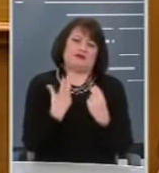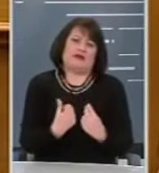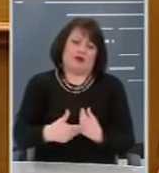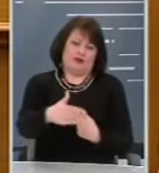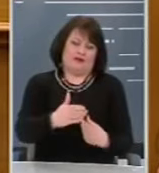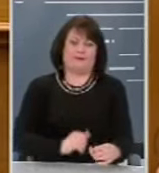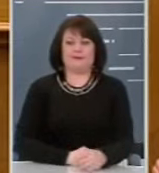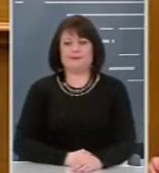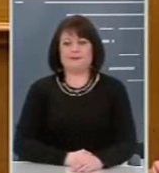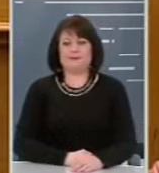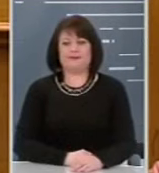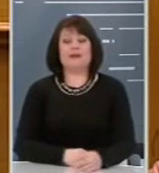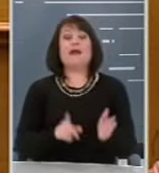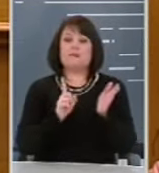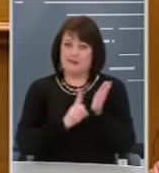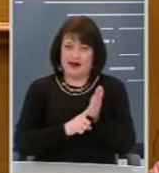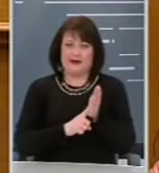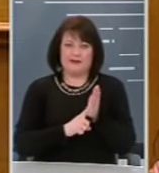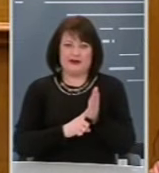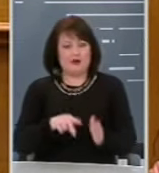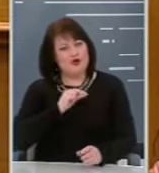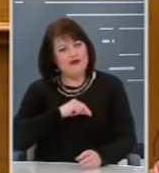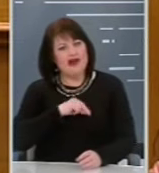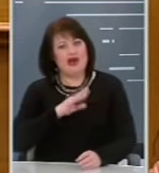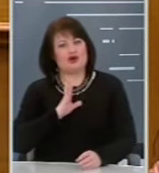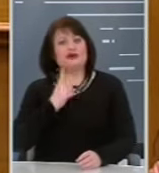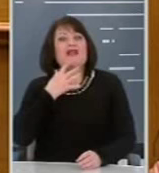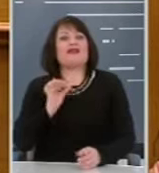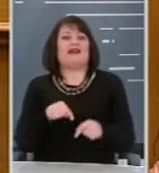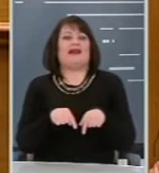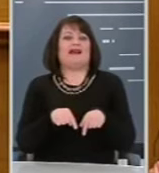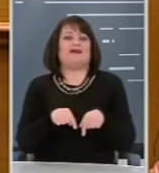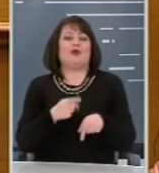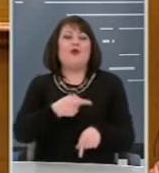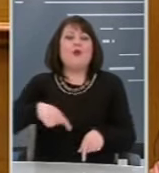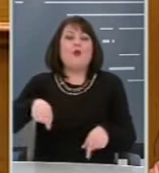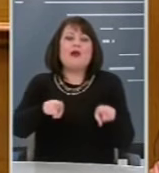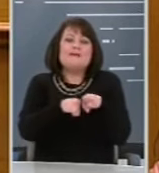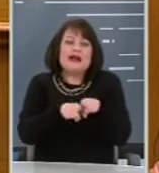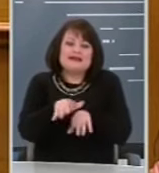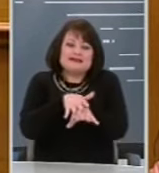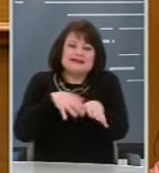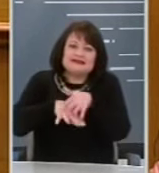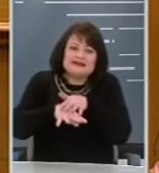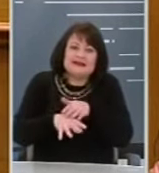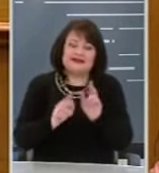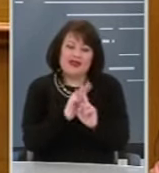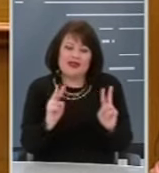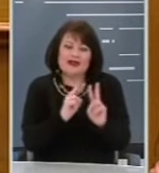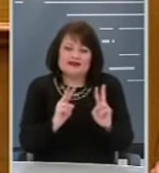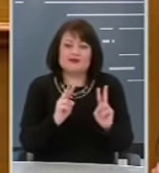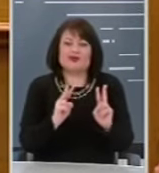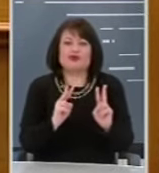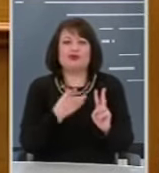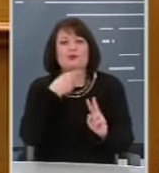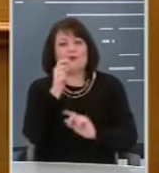έχουμε πρέπει λοιπόν να επωφεληθούμε της ευκαιρίας και να βάλουμε όλοι ένα χαράκι στο καθαρισμό και